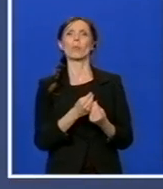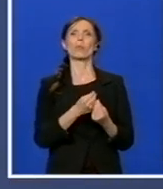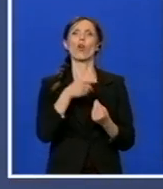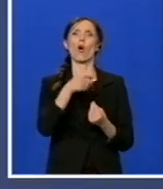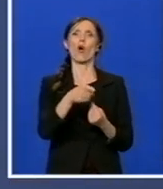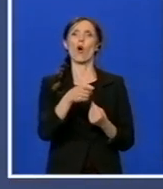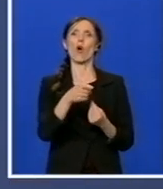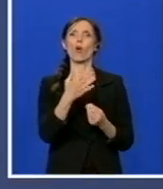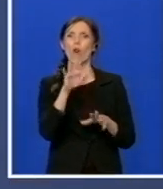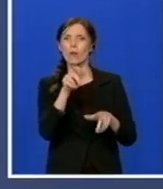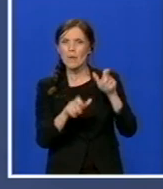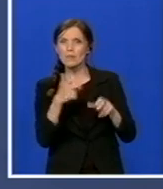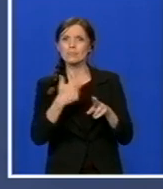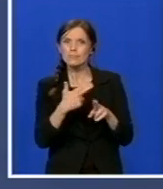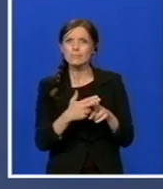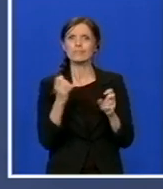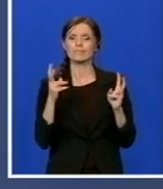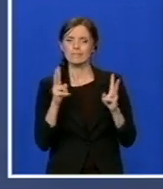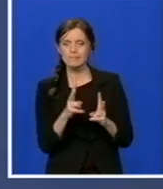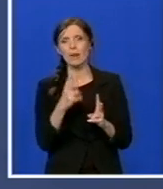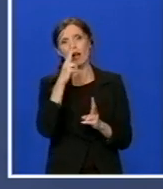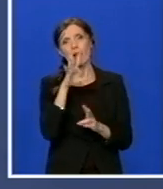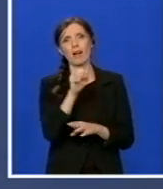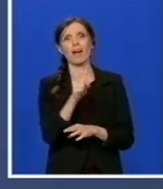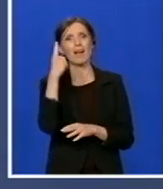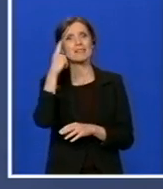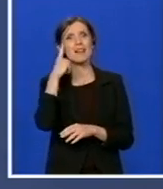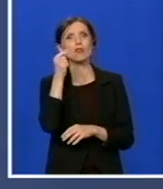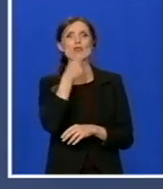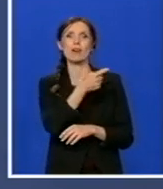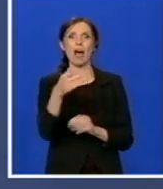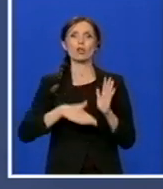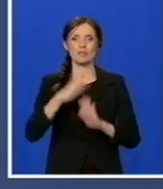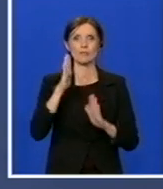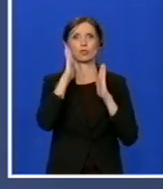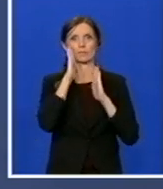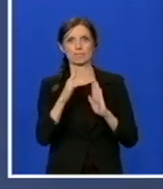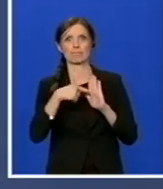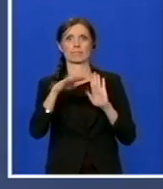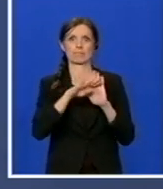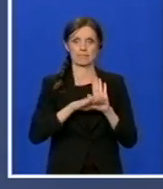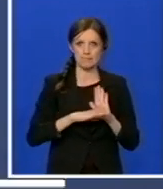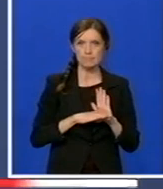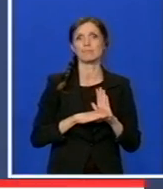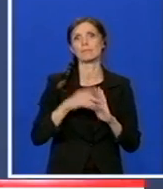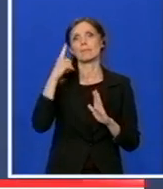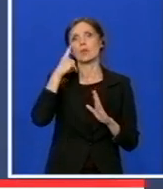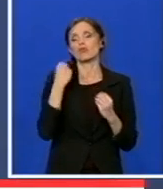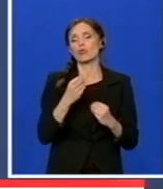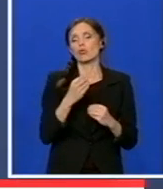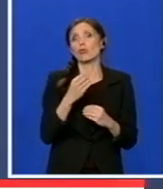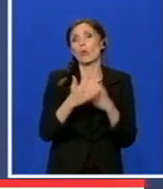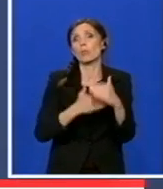pokazuju da se pridržavamo preventivnih mera i da smo na dobrom putu da idemo ka tom